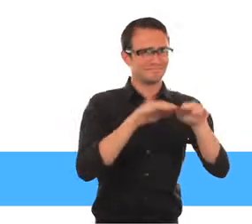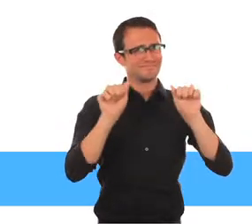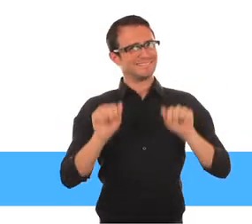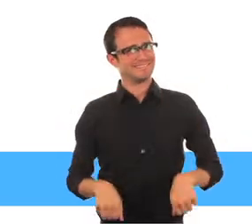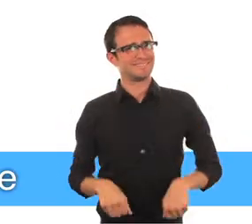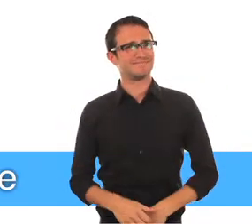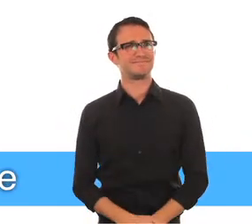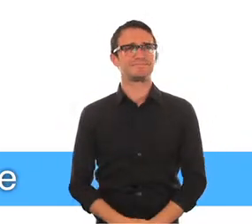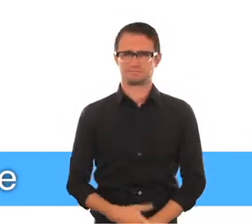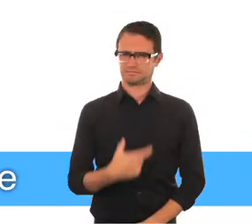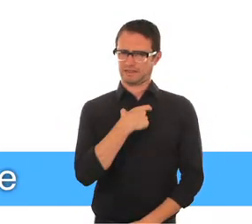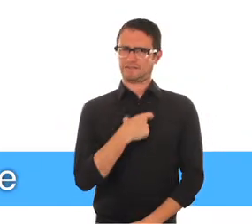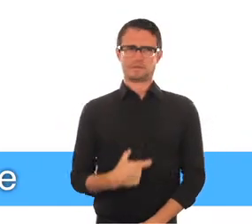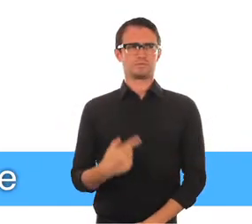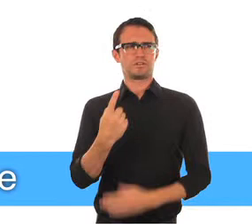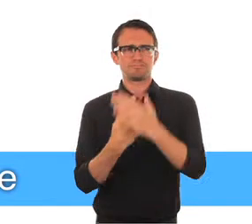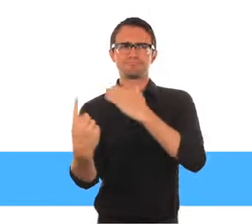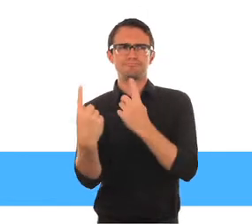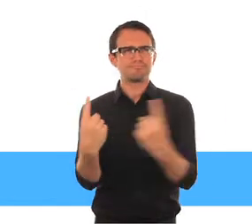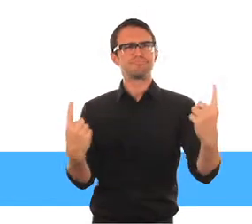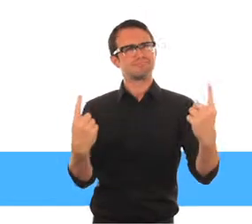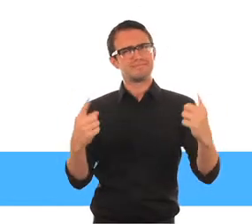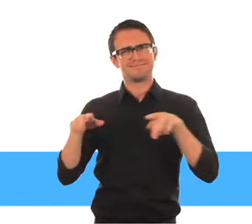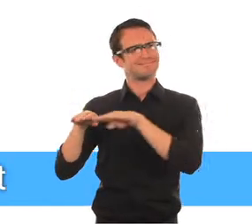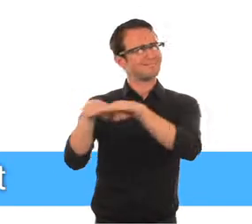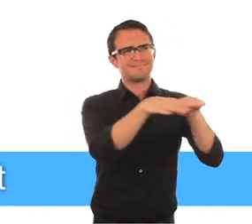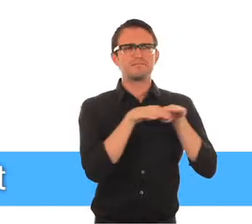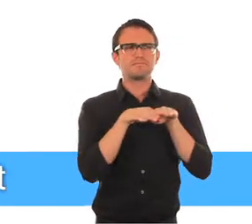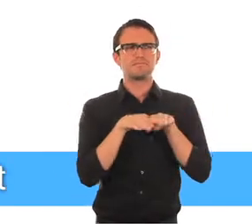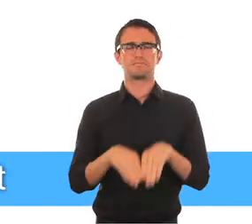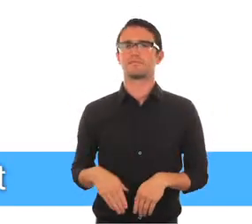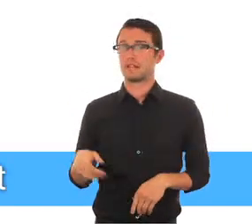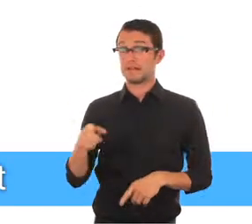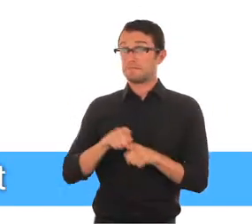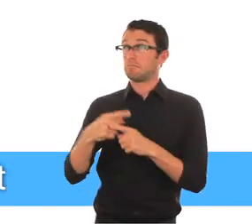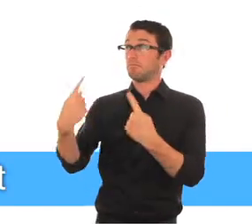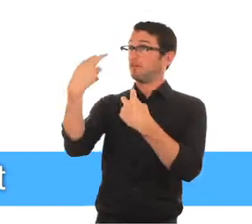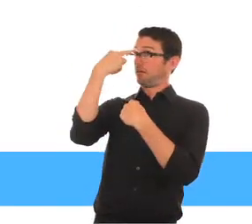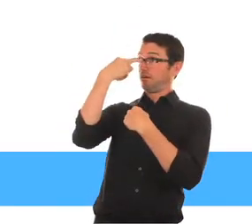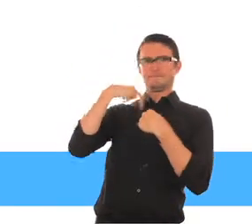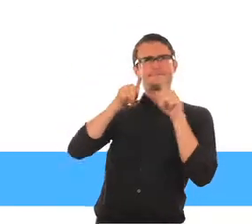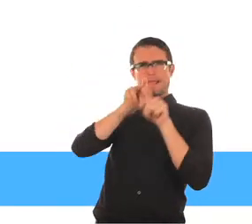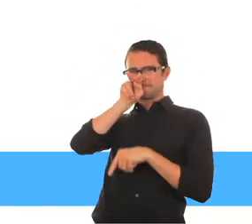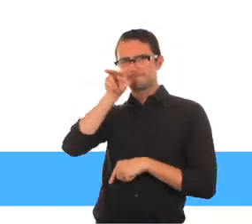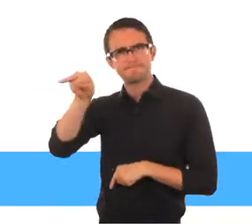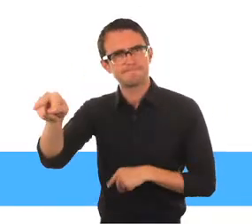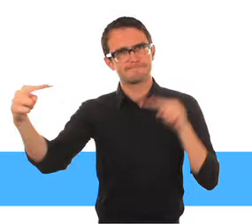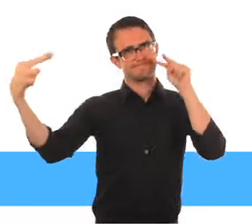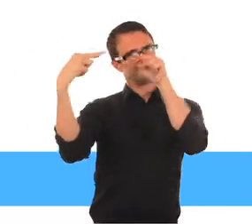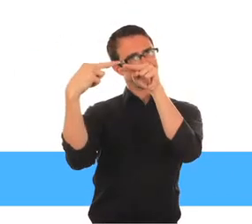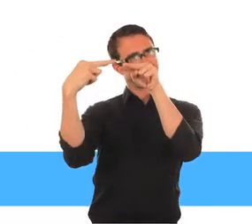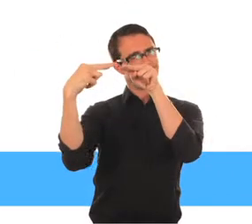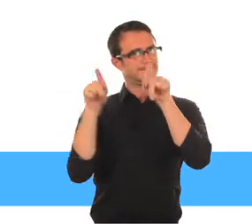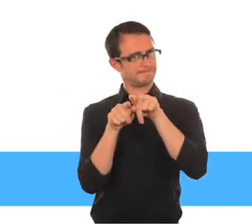toute relation interpersonnelle, traitez la personne comme vous aimeriez qu'elle vous traite, avec respect et prévenance et non avec pitié et condescendance. Ce